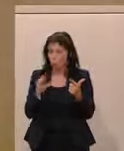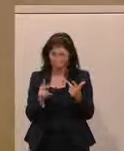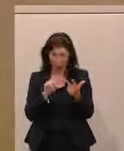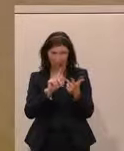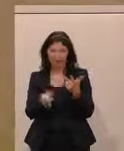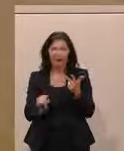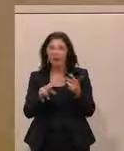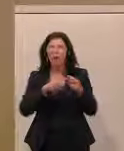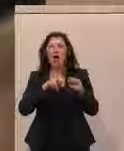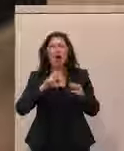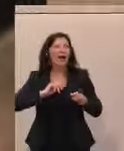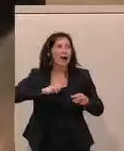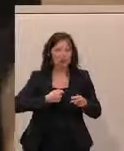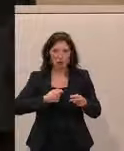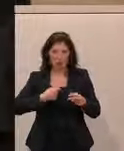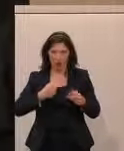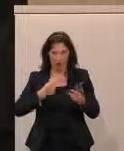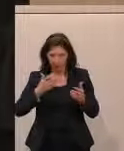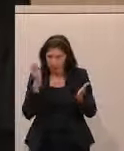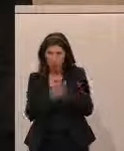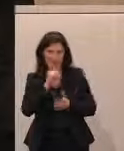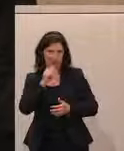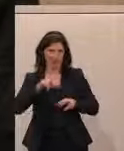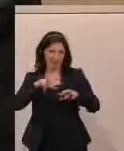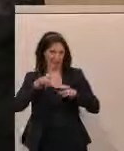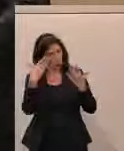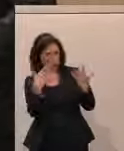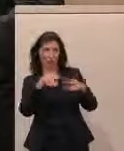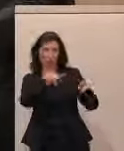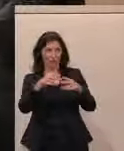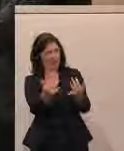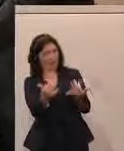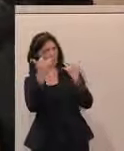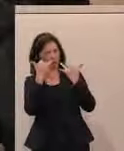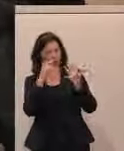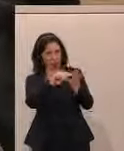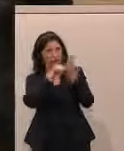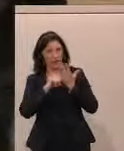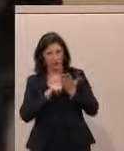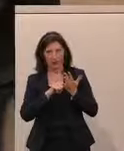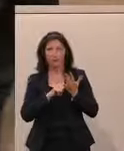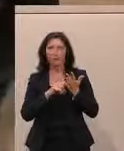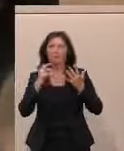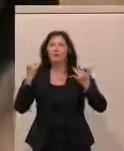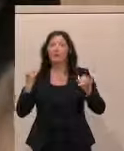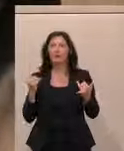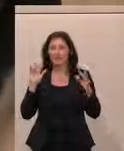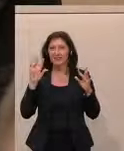regierungsuntaugliche Gesinnung. Dennoch, so viel nehme ich jetzt dann zu meinem